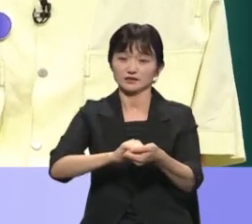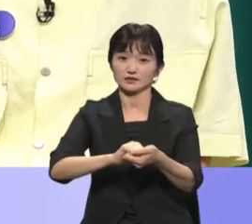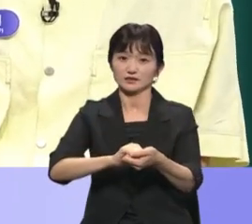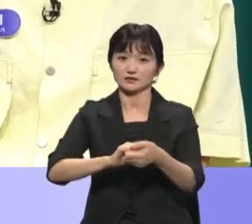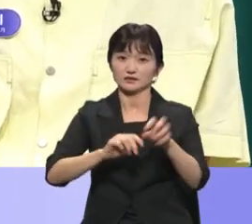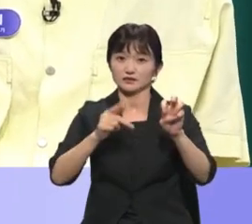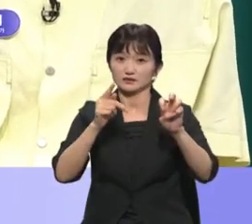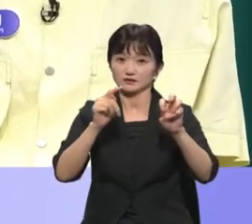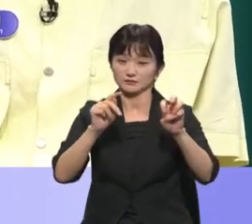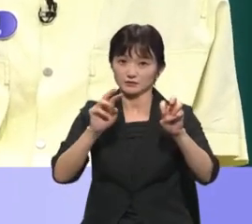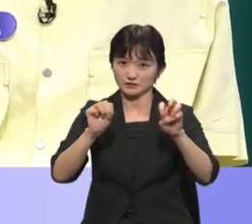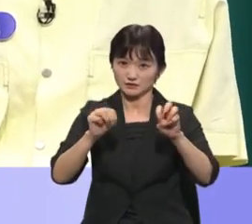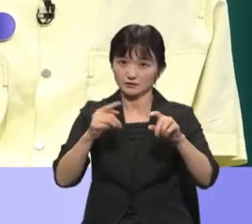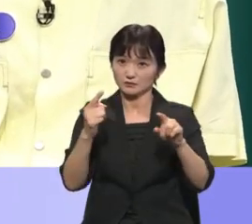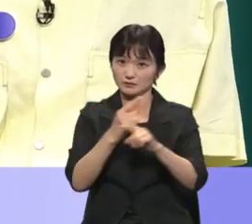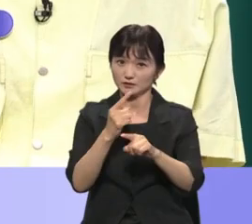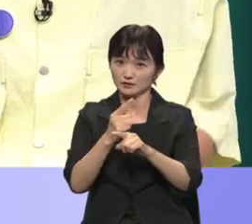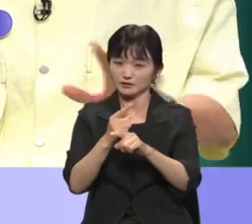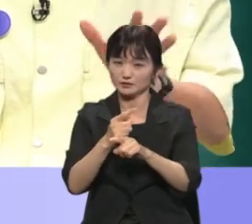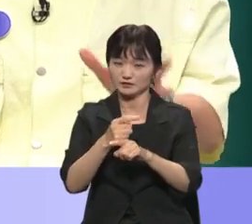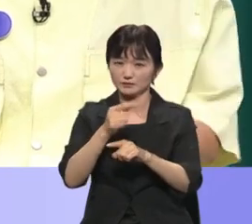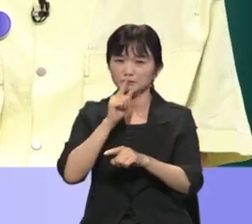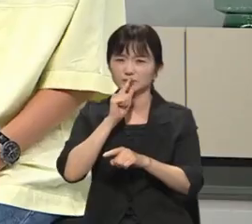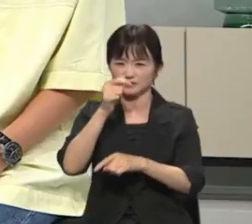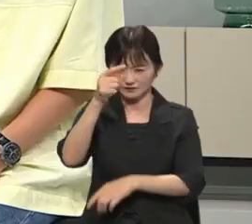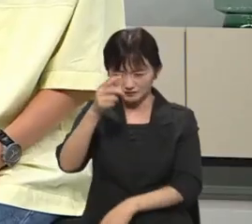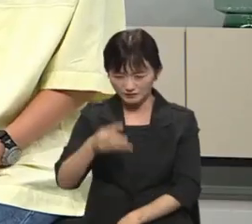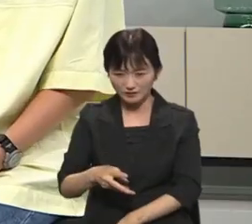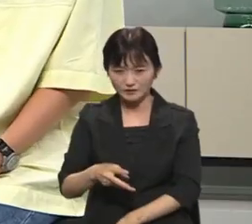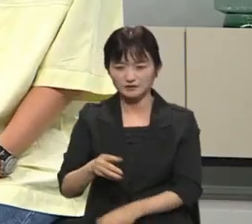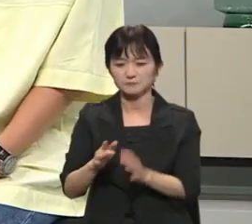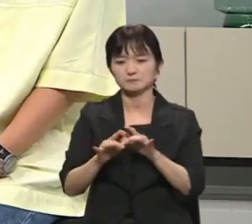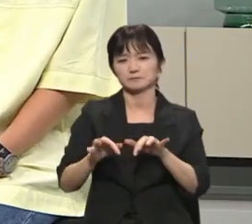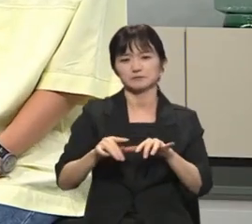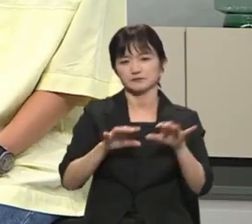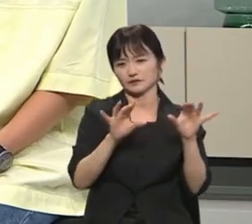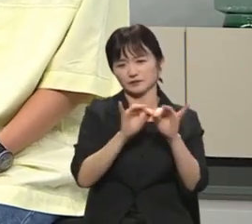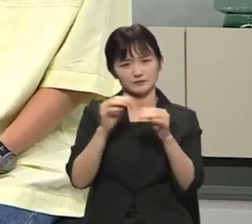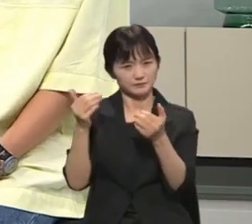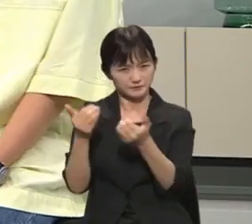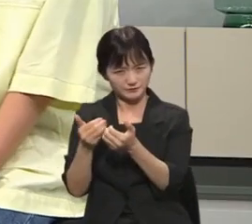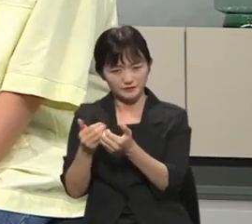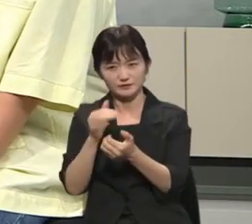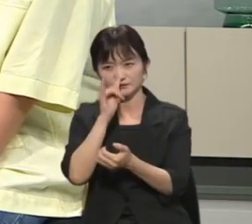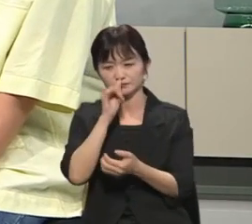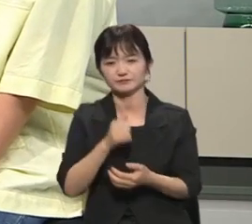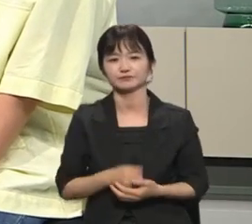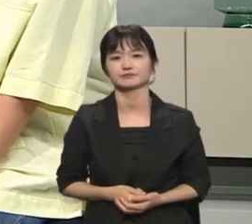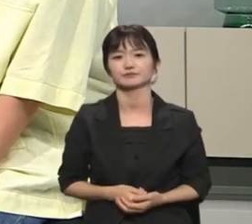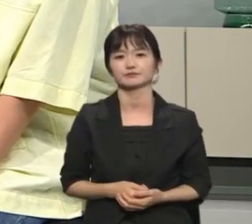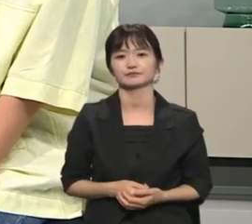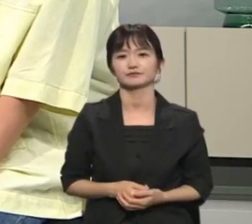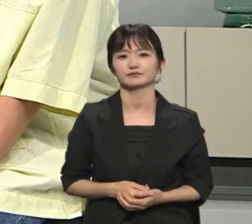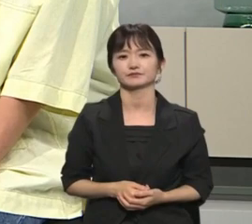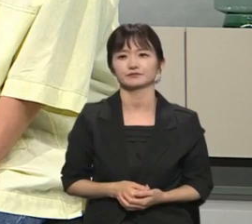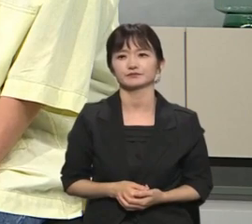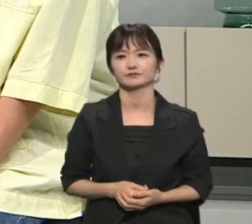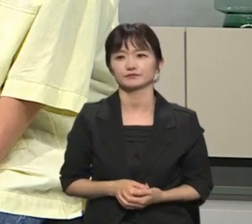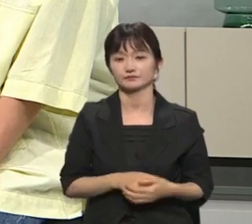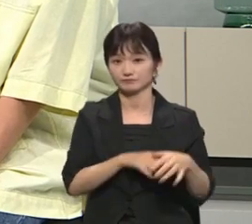이야기고요 그때마다 이제 누리꾼 찬반도 굉장히 갈리는 그런 문제 중에 하나거든요 누리꾼들 좀 의견을 보겠습니다